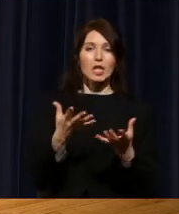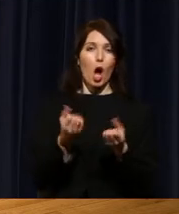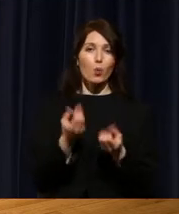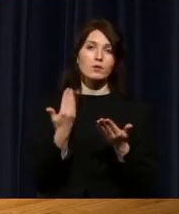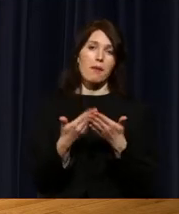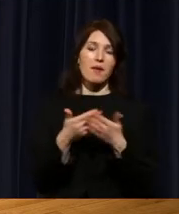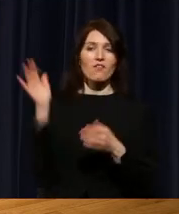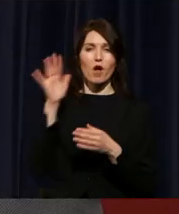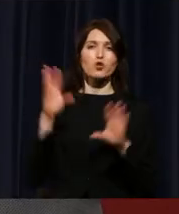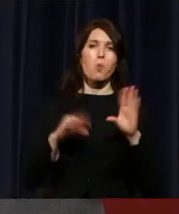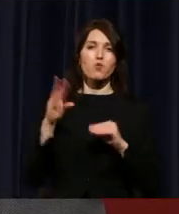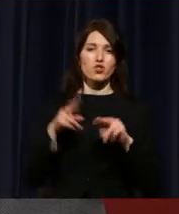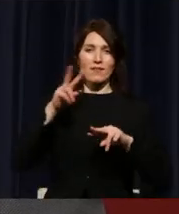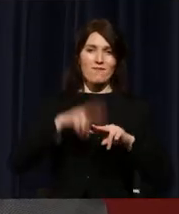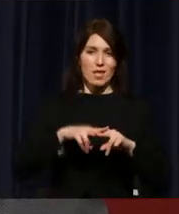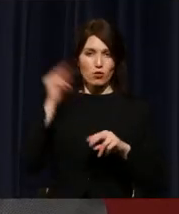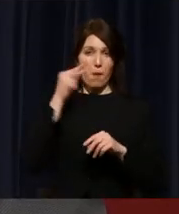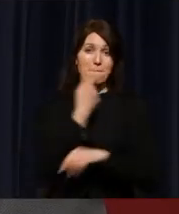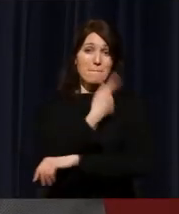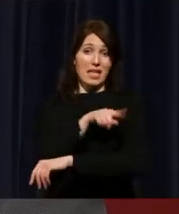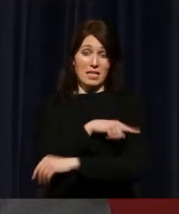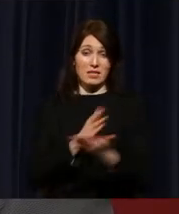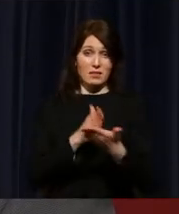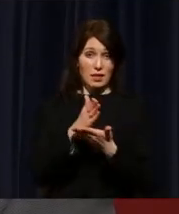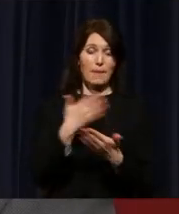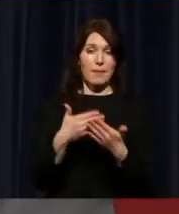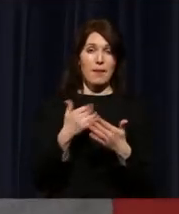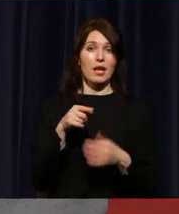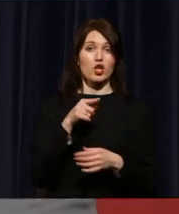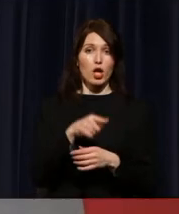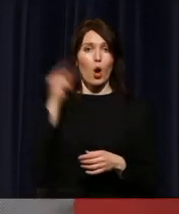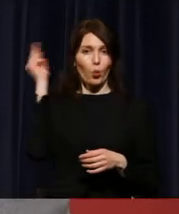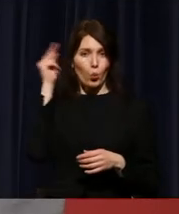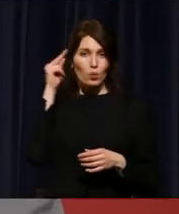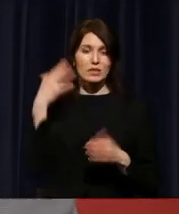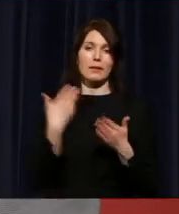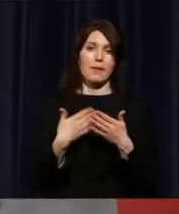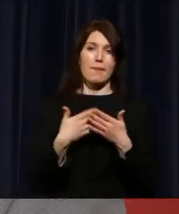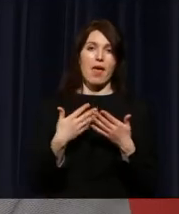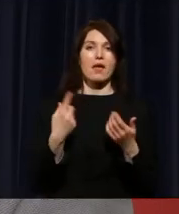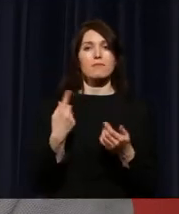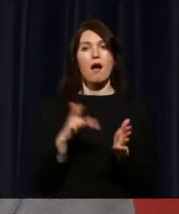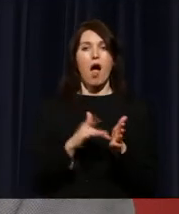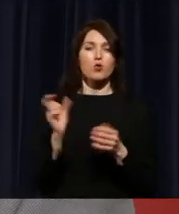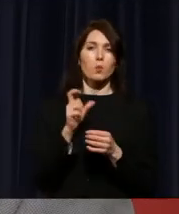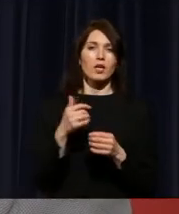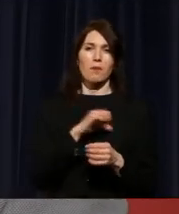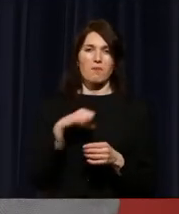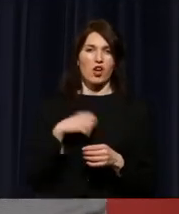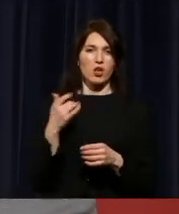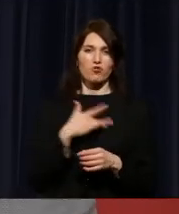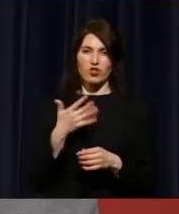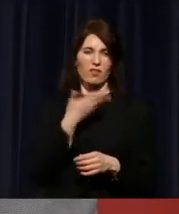vietu, piemēram, medicīnā. Ja viņam šie te kursi, piemēram, kādu brīdi liekas